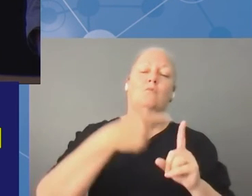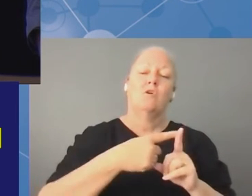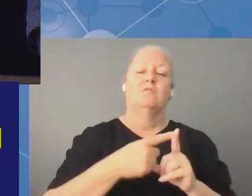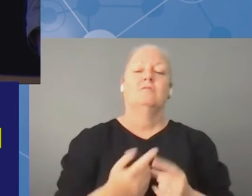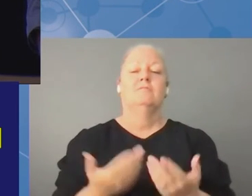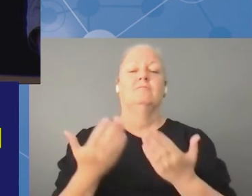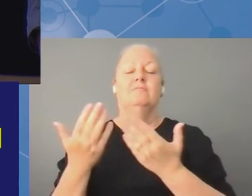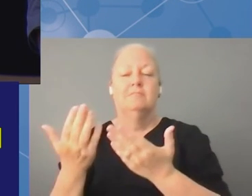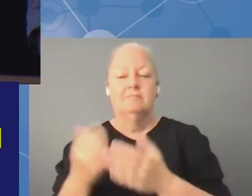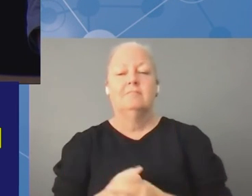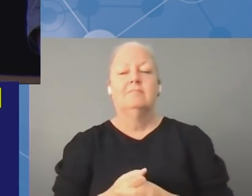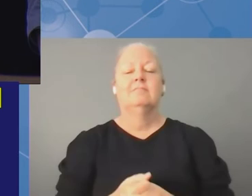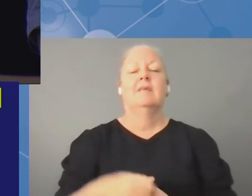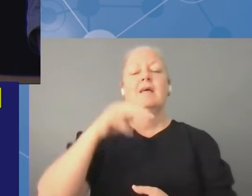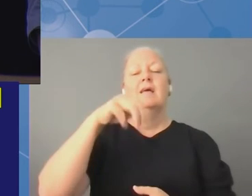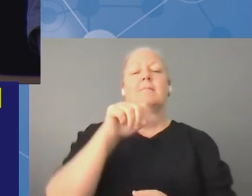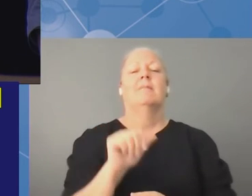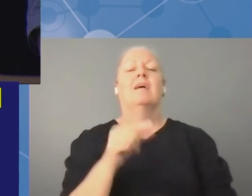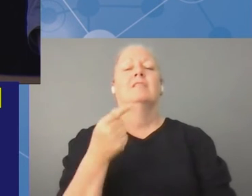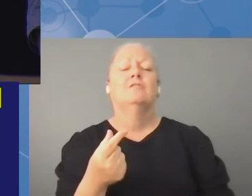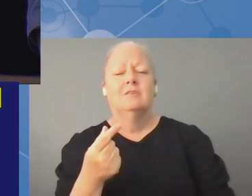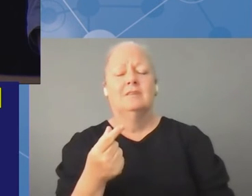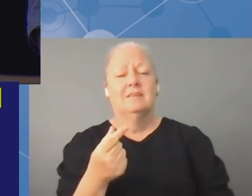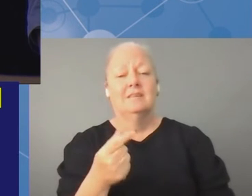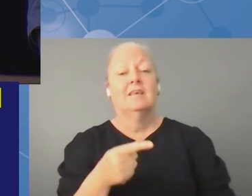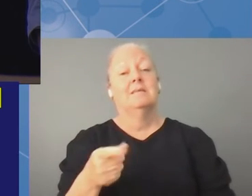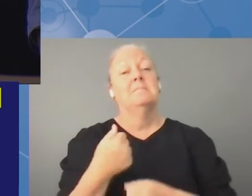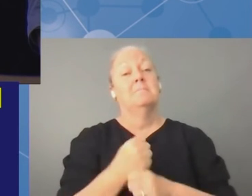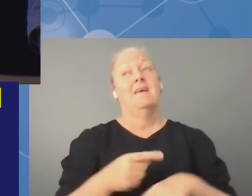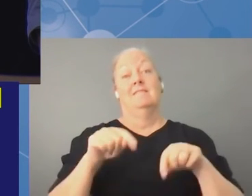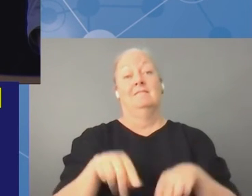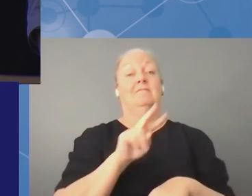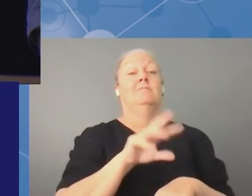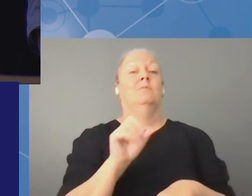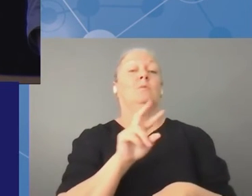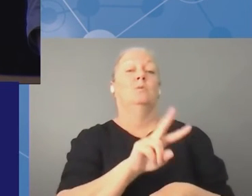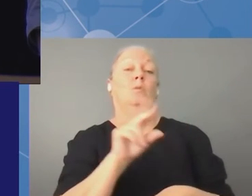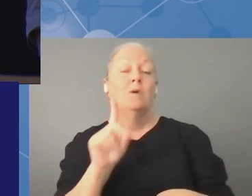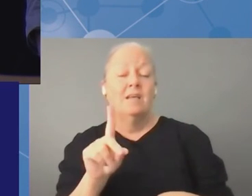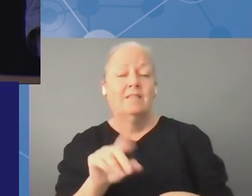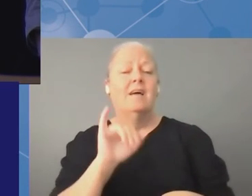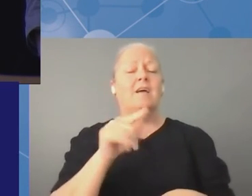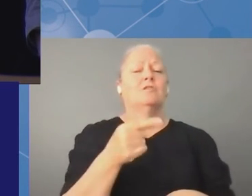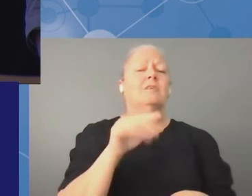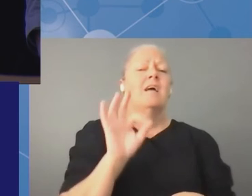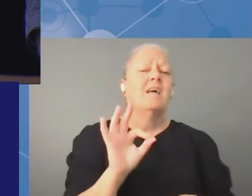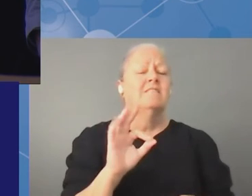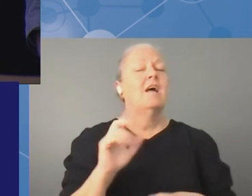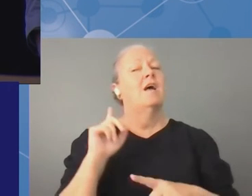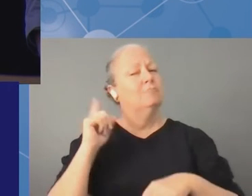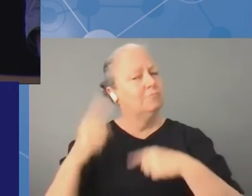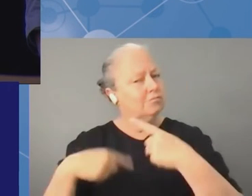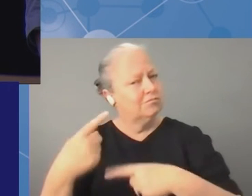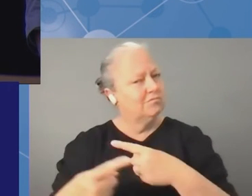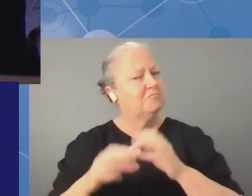которой этот саммит 2021 года мог пройти независимо от пандемии. Это для меня честь